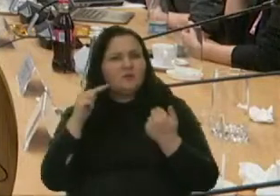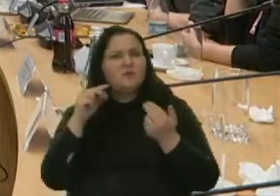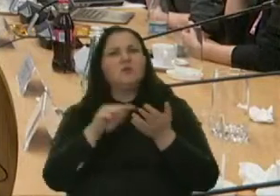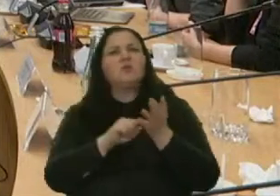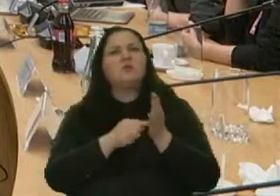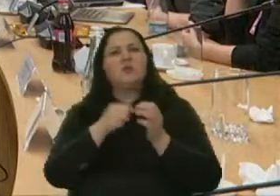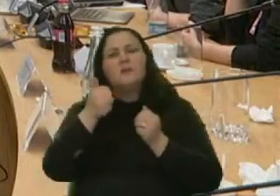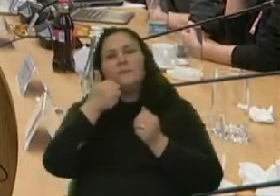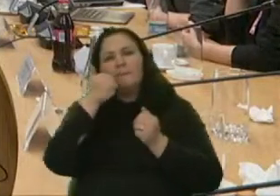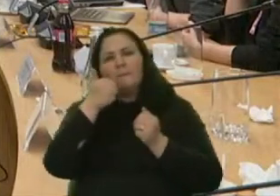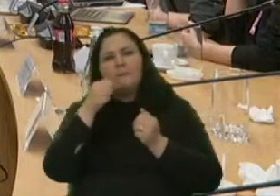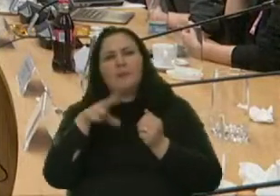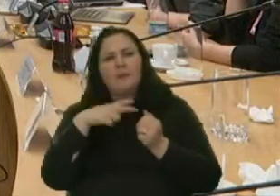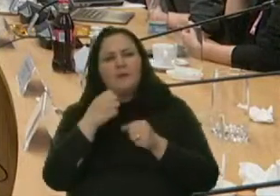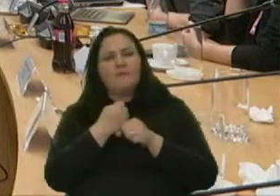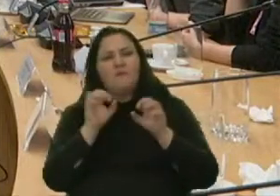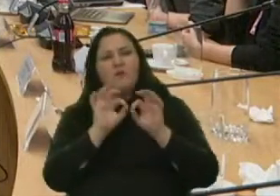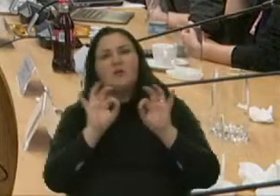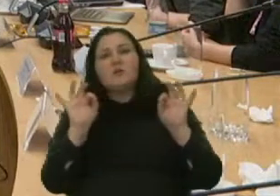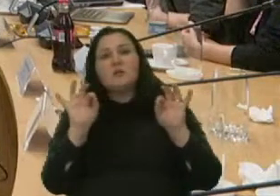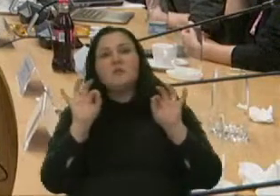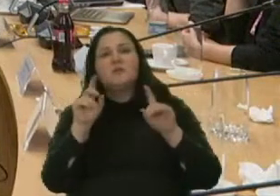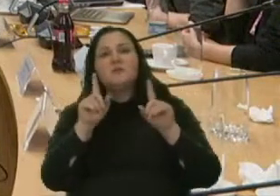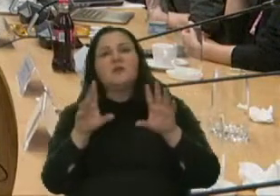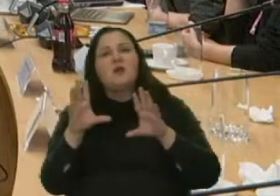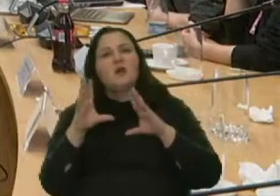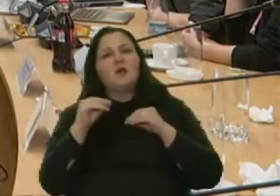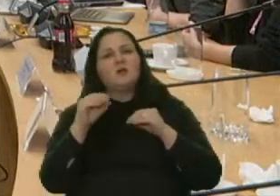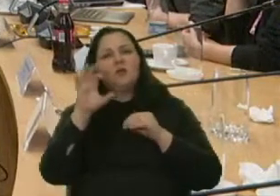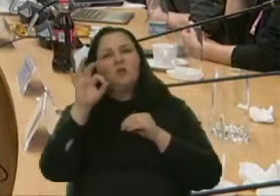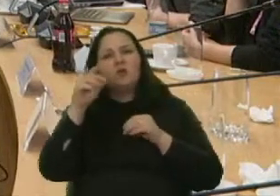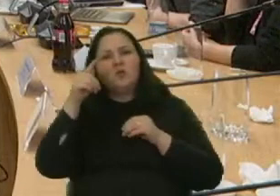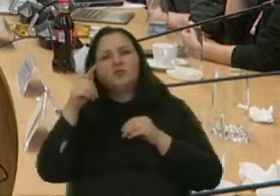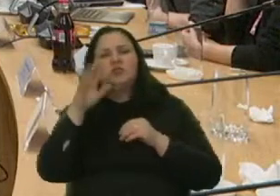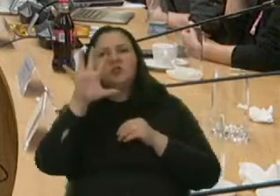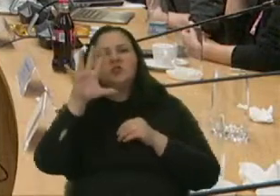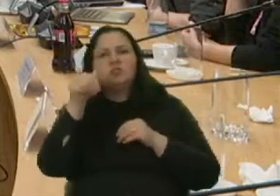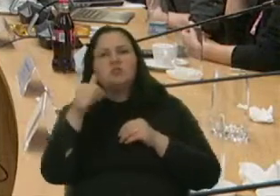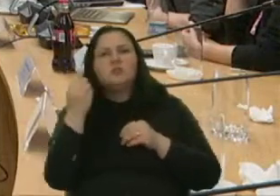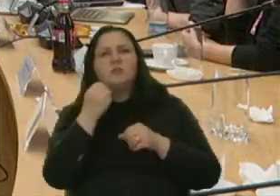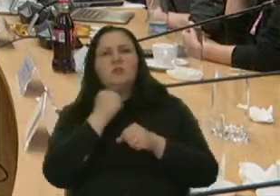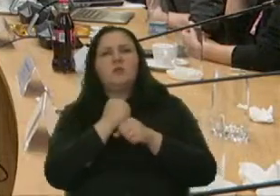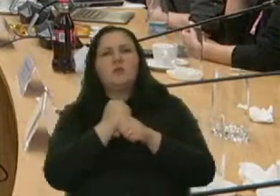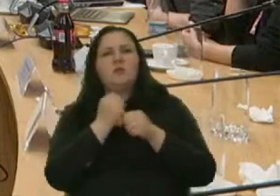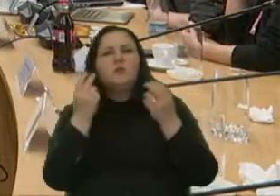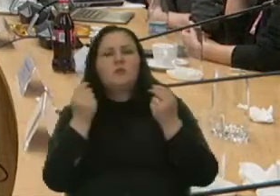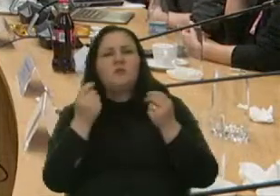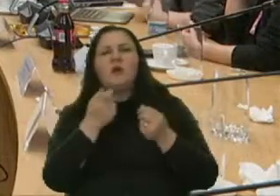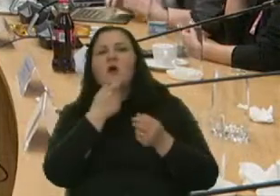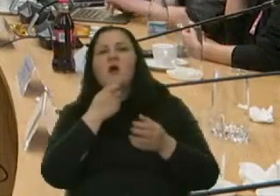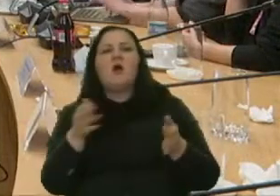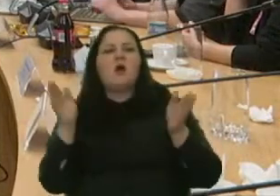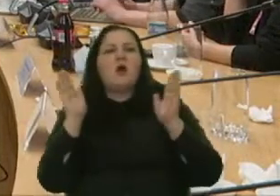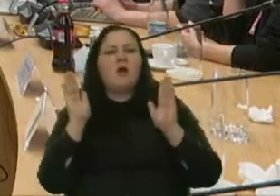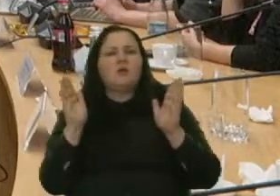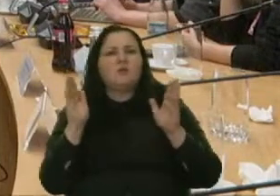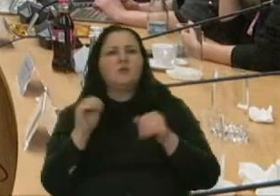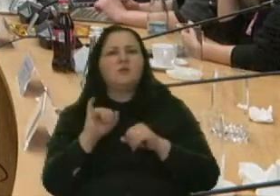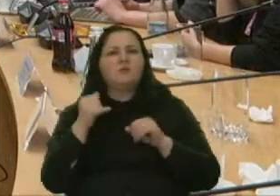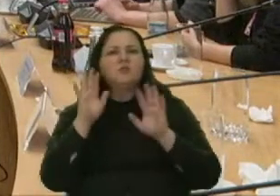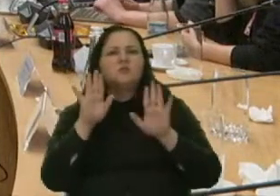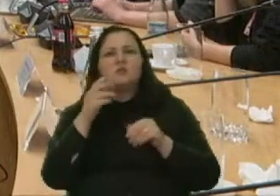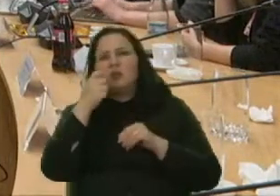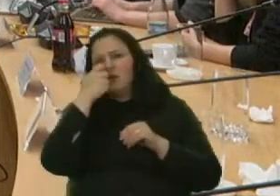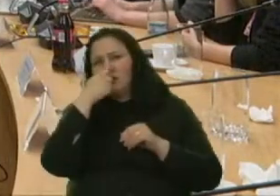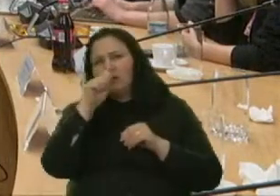1 e foarte bine dacă acceptăm o51 pentru va face finanțări anuale și asta este